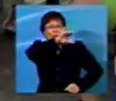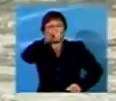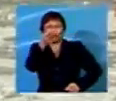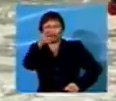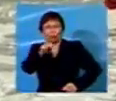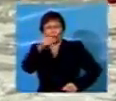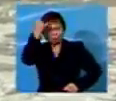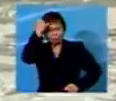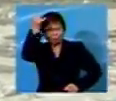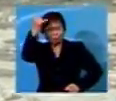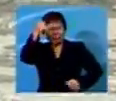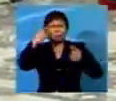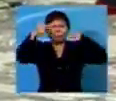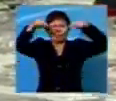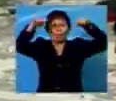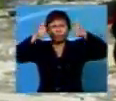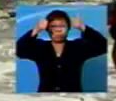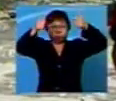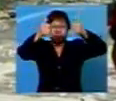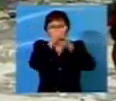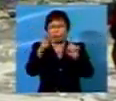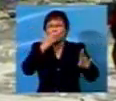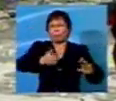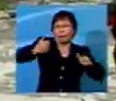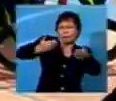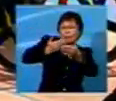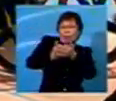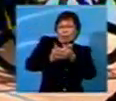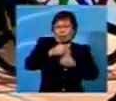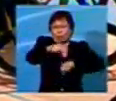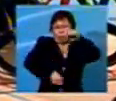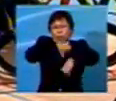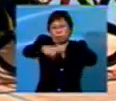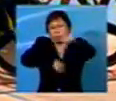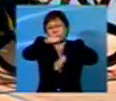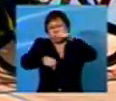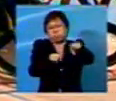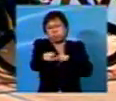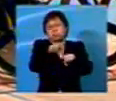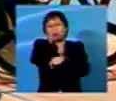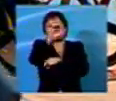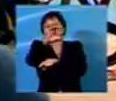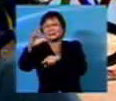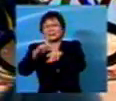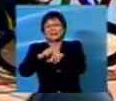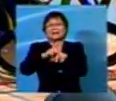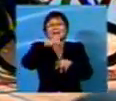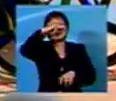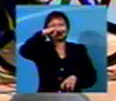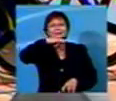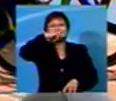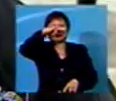bisley berpendapat pencapaian ini merupakan persiapan terbaik menjelang kejohanan lumba Basikal Asia ACC di